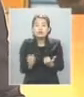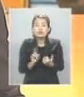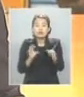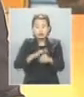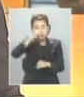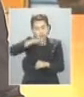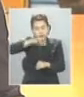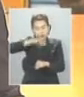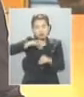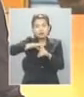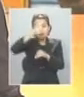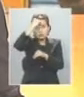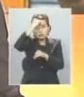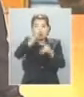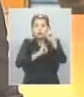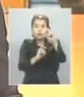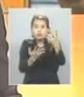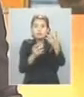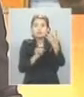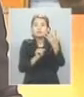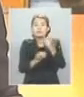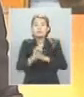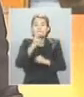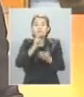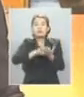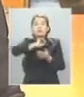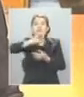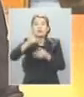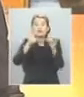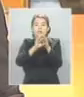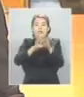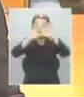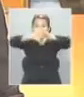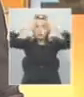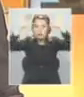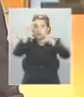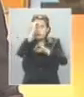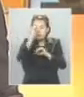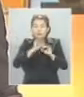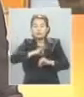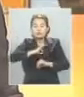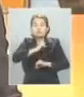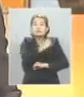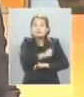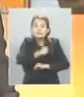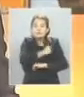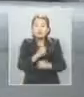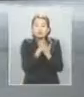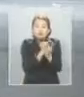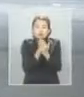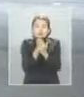ในญี่ปุ่นนั้นปลอดภัยพร้อมกับส่งสารแสดงความเสียใจถึงรัฐบาลญี่ปุ่นพร้อมแสดงเจตนานะคะให้การช่วยเหลือในทุกด้